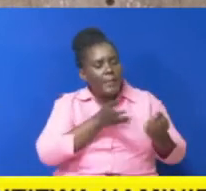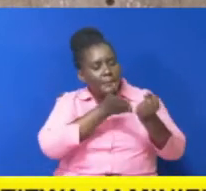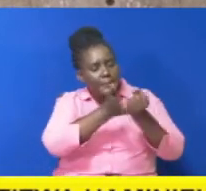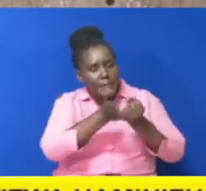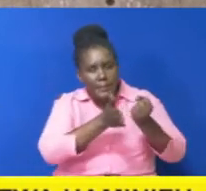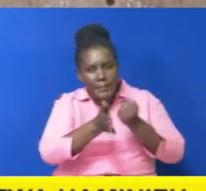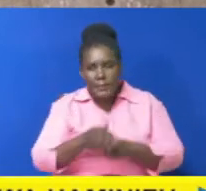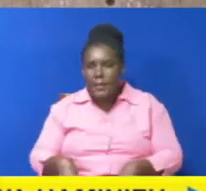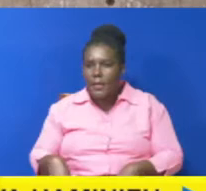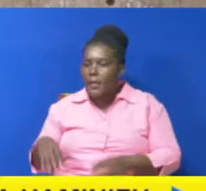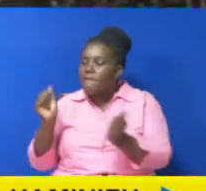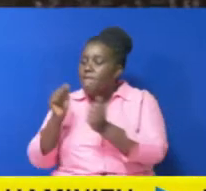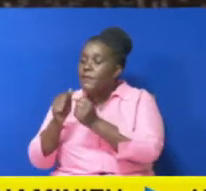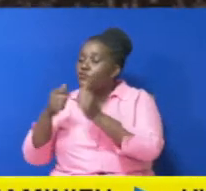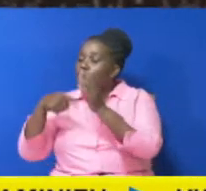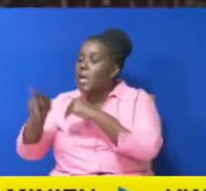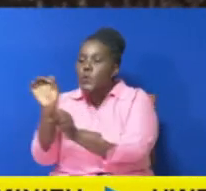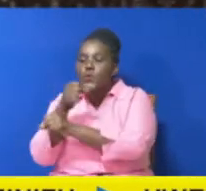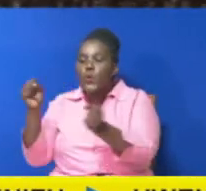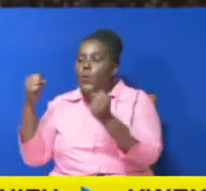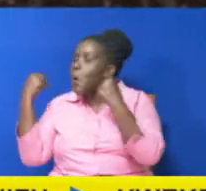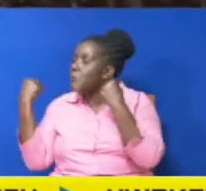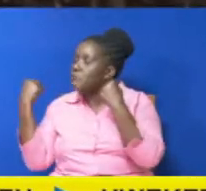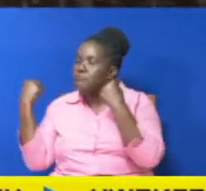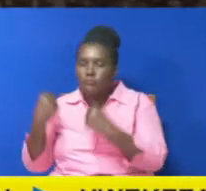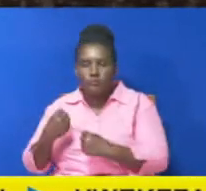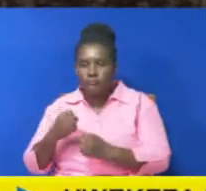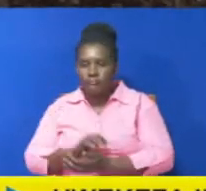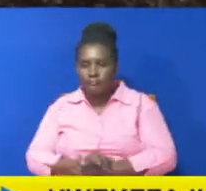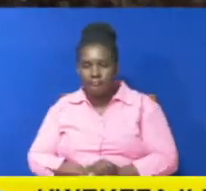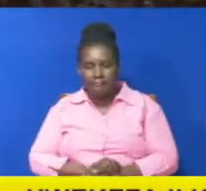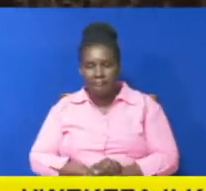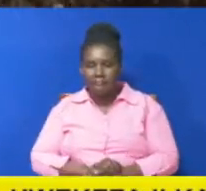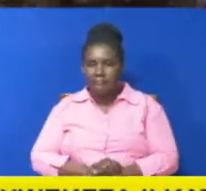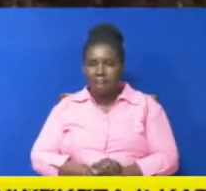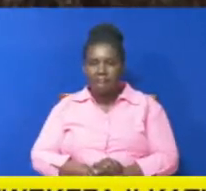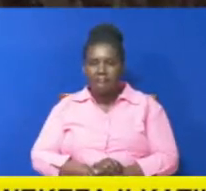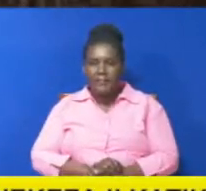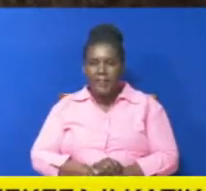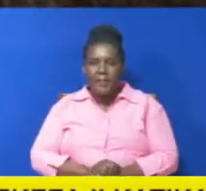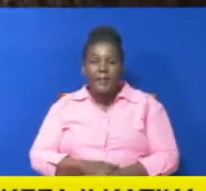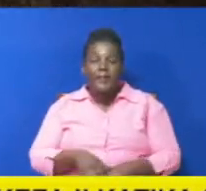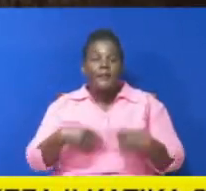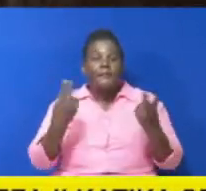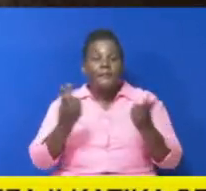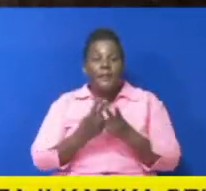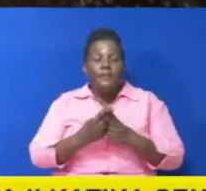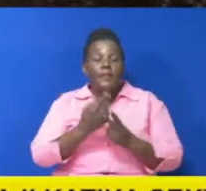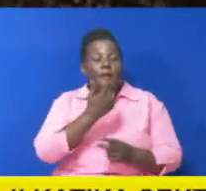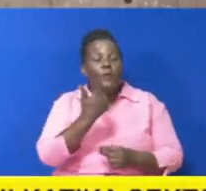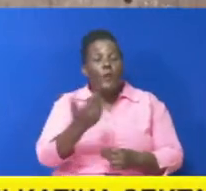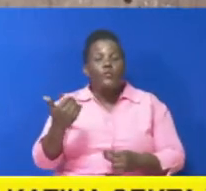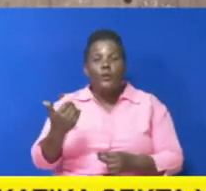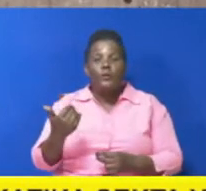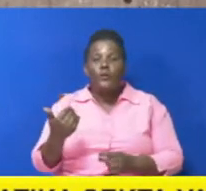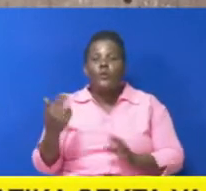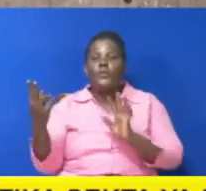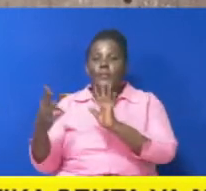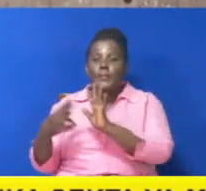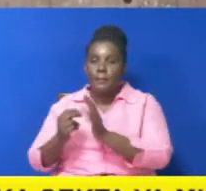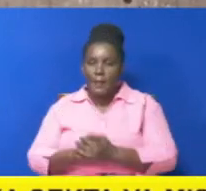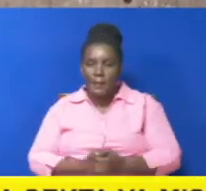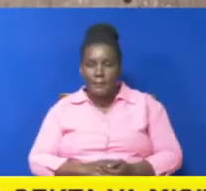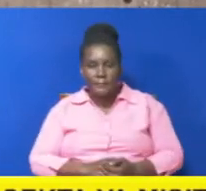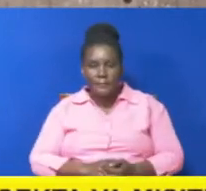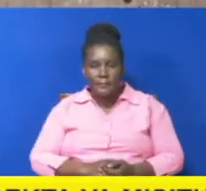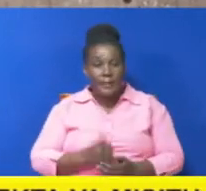Hatukutoa kitu cha aina yoyote ile. Kikubwa kinachomsikitisha zaidi ni hali ya familia yake yenye watoto saba. Mimi familia